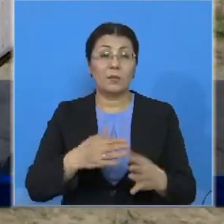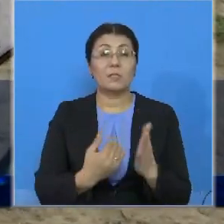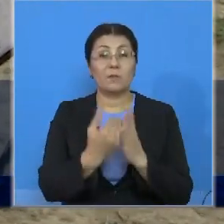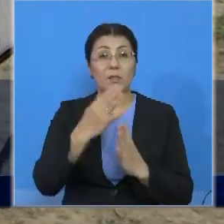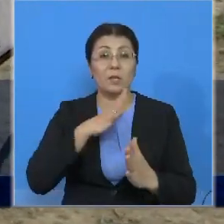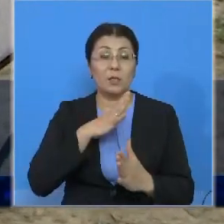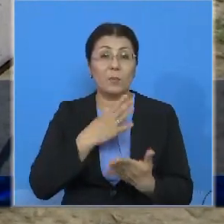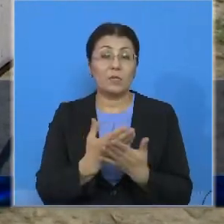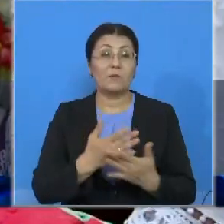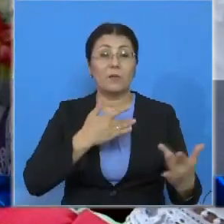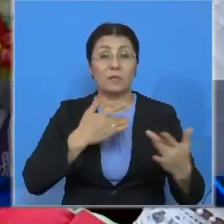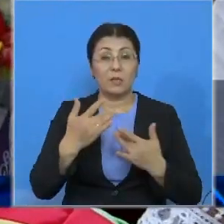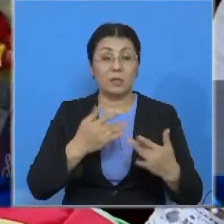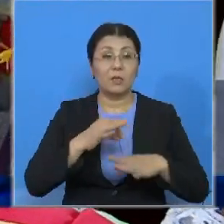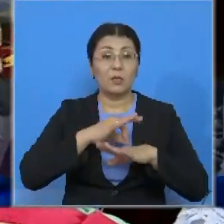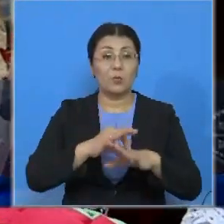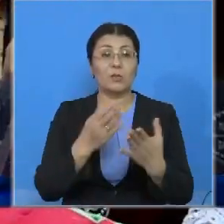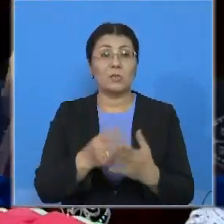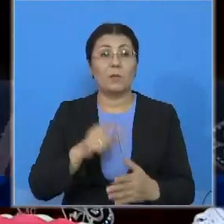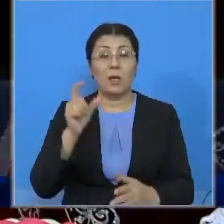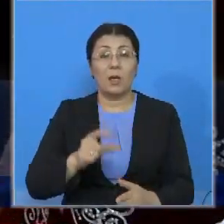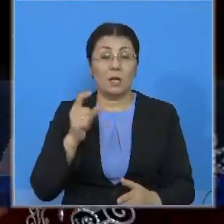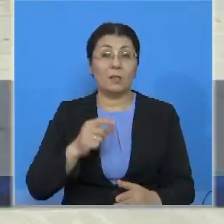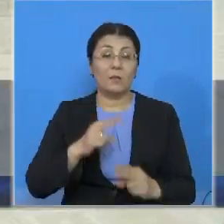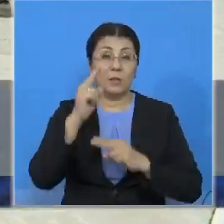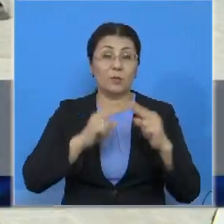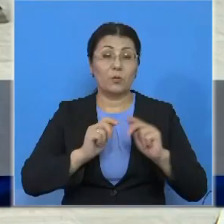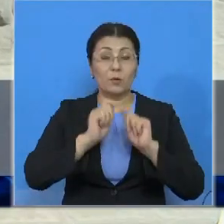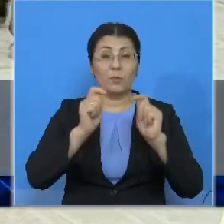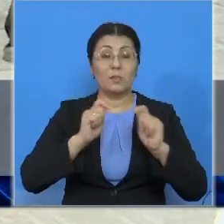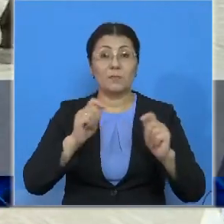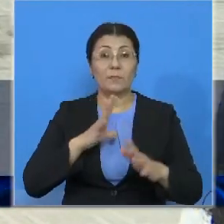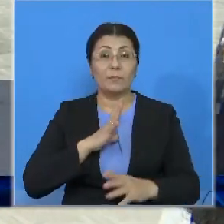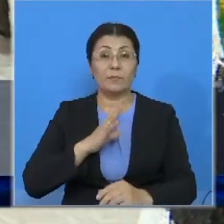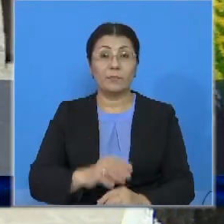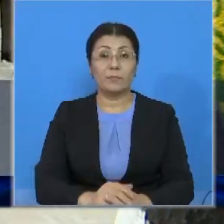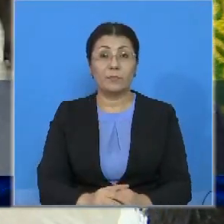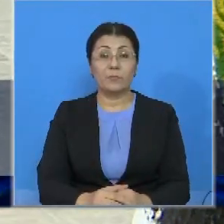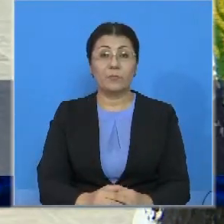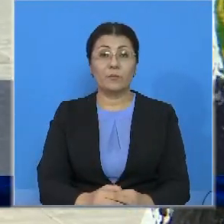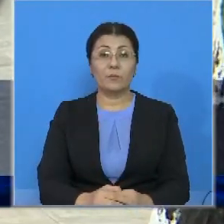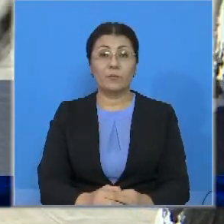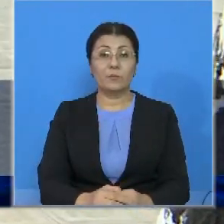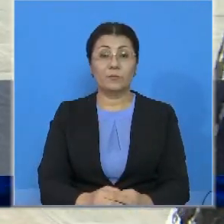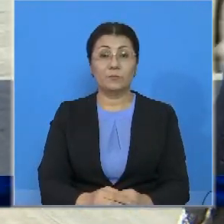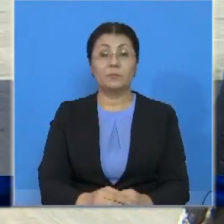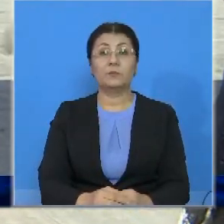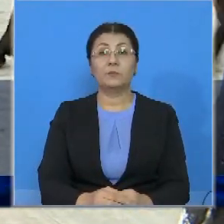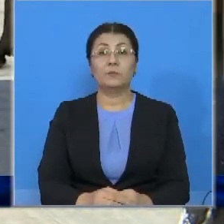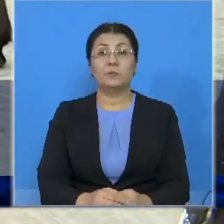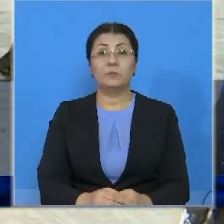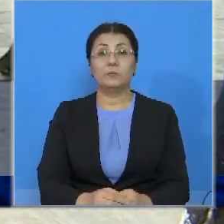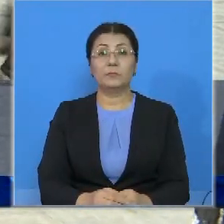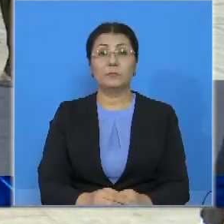Алтыбақан аясында бағдарлама ұйымдастырылып, жиналған жұртшылықтың көңілін көтерді. Сүйінші! Сүйінші!